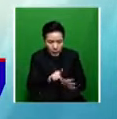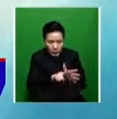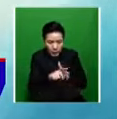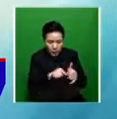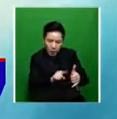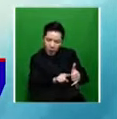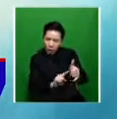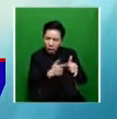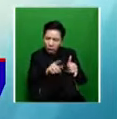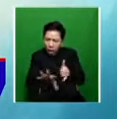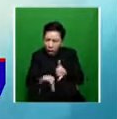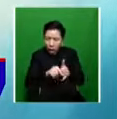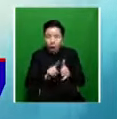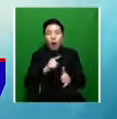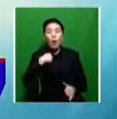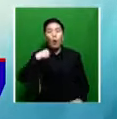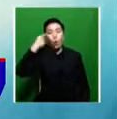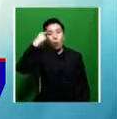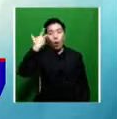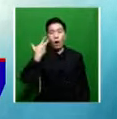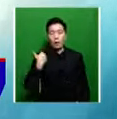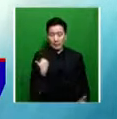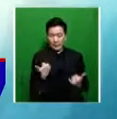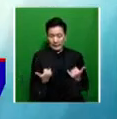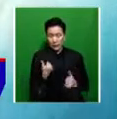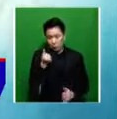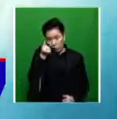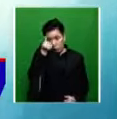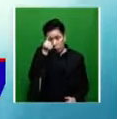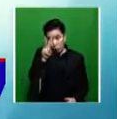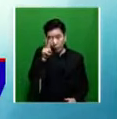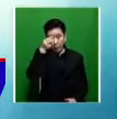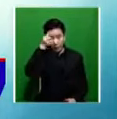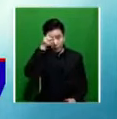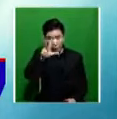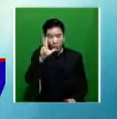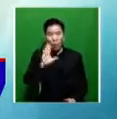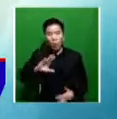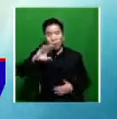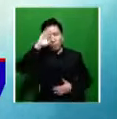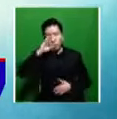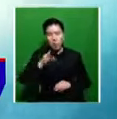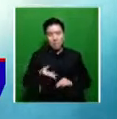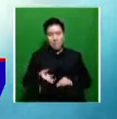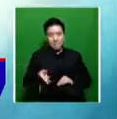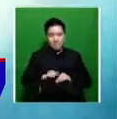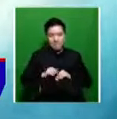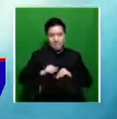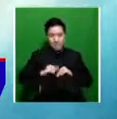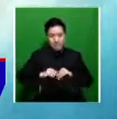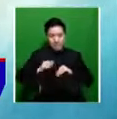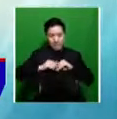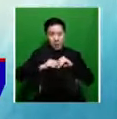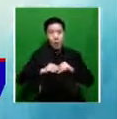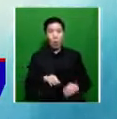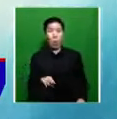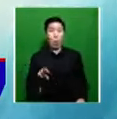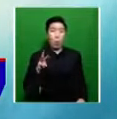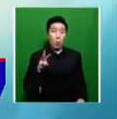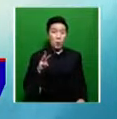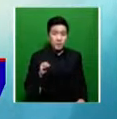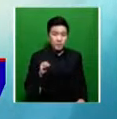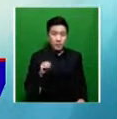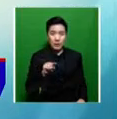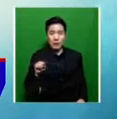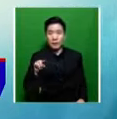ดได้นะครับช่วง2วันช่วง 2-3 วันที่ผ่านมาเนี่ยมีผู้ป่วยติดเชื้อเพิ่มมากขึ้นถึง 60-70 คน